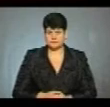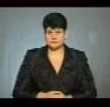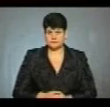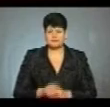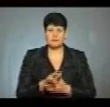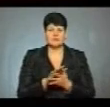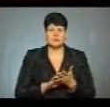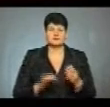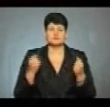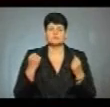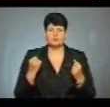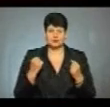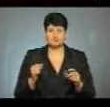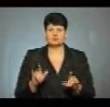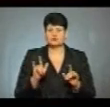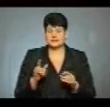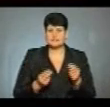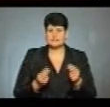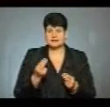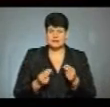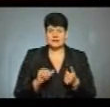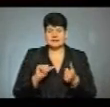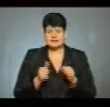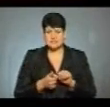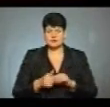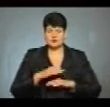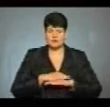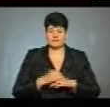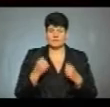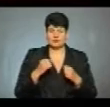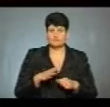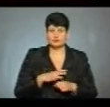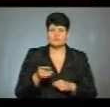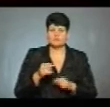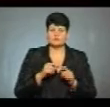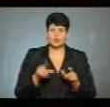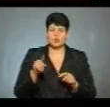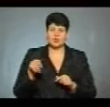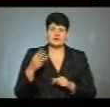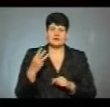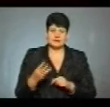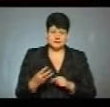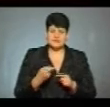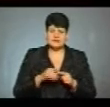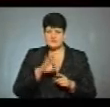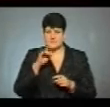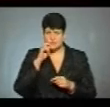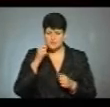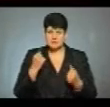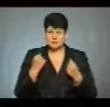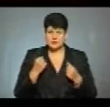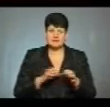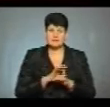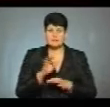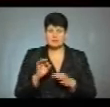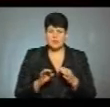І далі про спорт. Круті ігри замість уроків фізкультури відбулися у Тернопільській школі номер 3. Це всеукраїнський спортивний